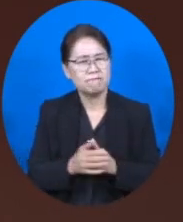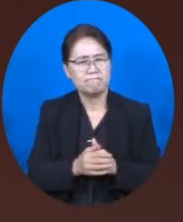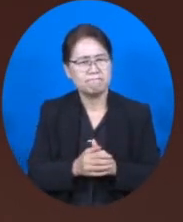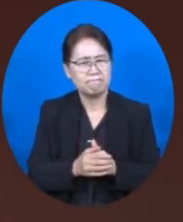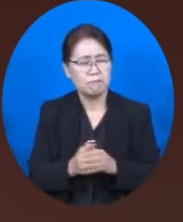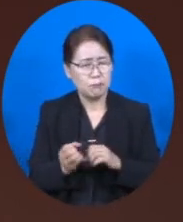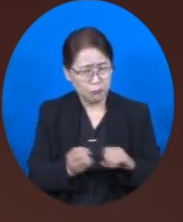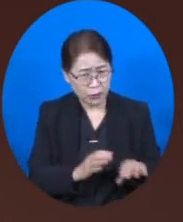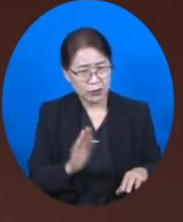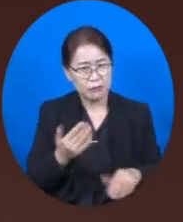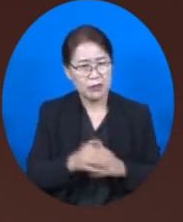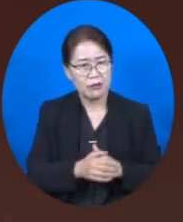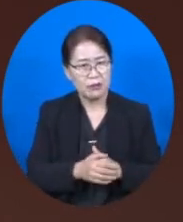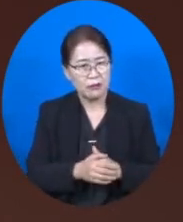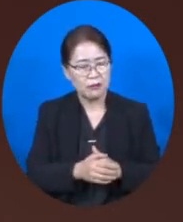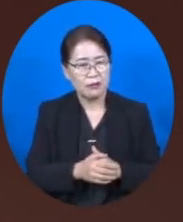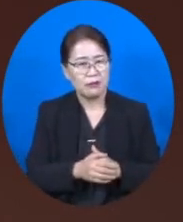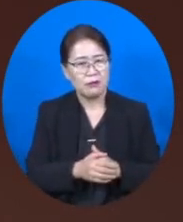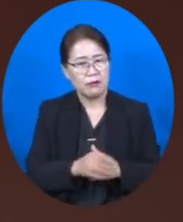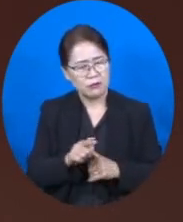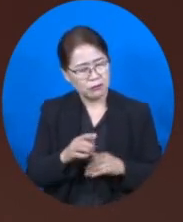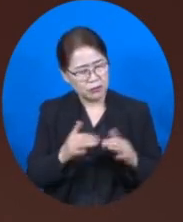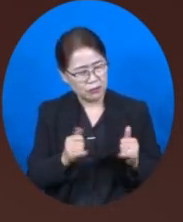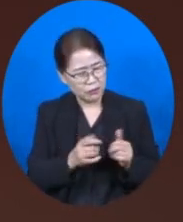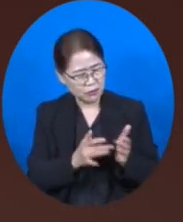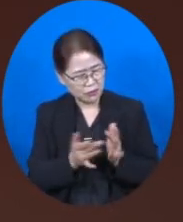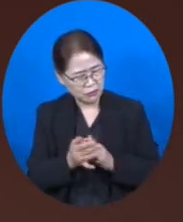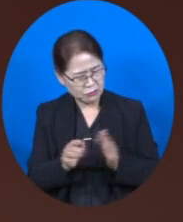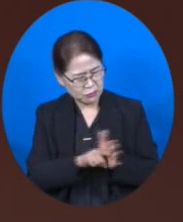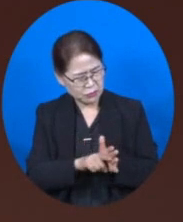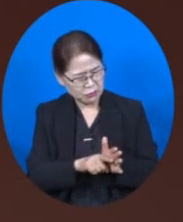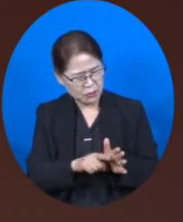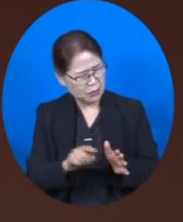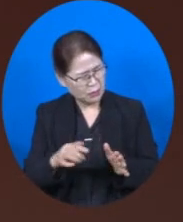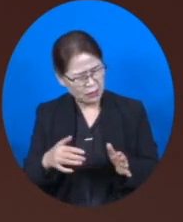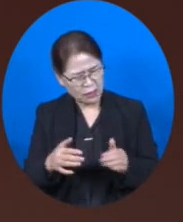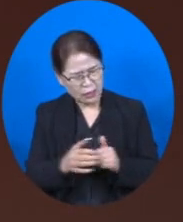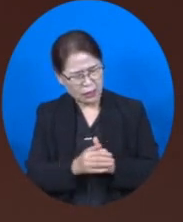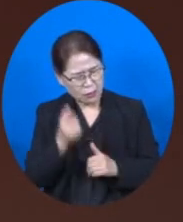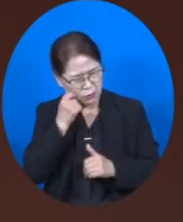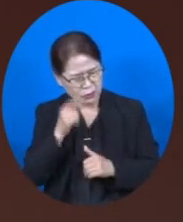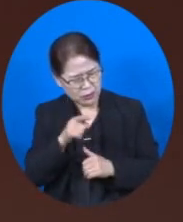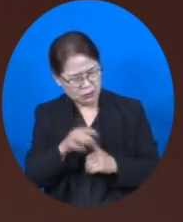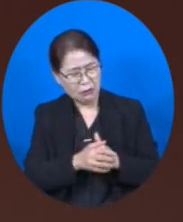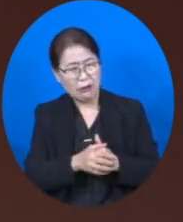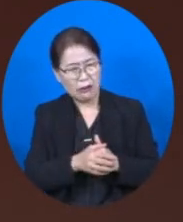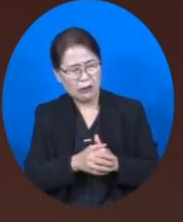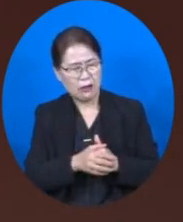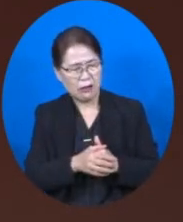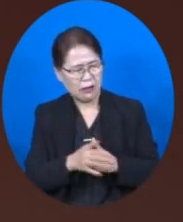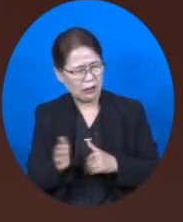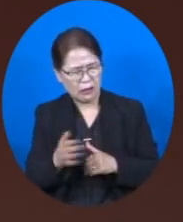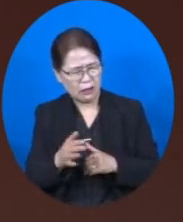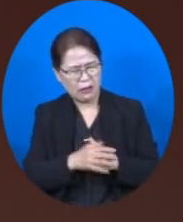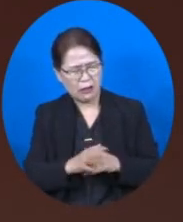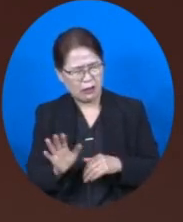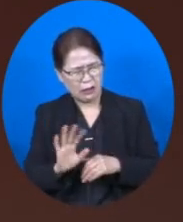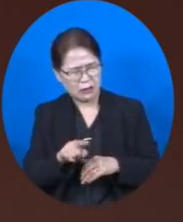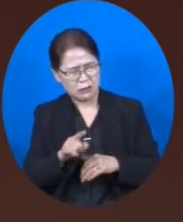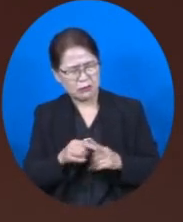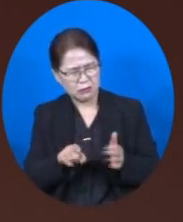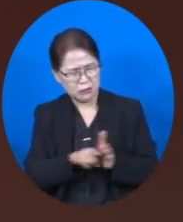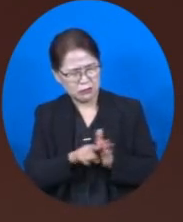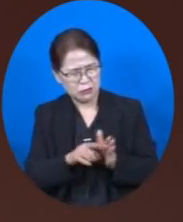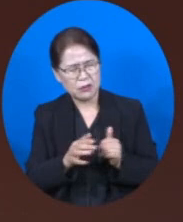생각을 가질 때가 있거든요 저 사람은 예수 믿는 사람이 아니야 나 저 사람 예수 믿으면 내 손에 장을 저 사람 종가집